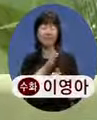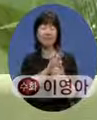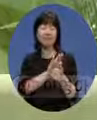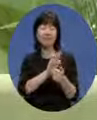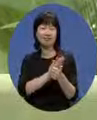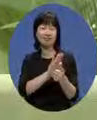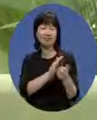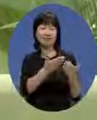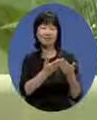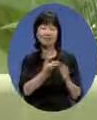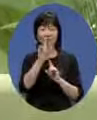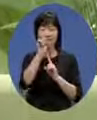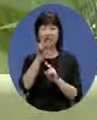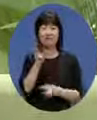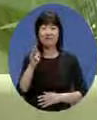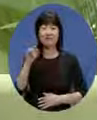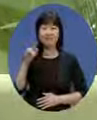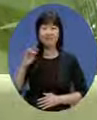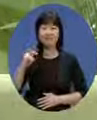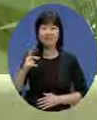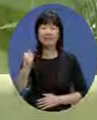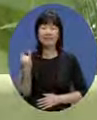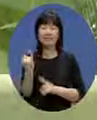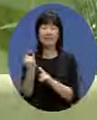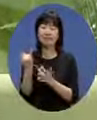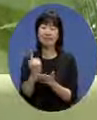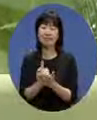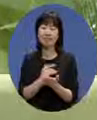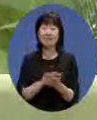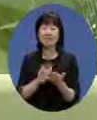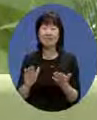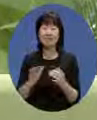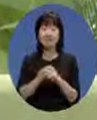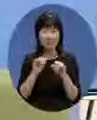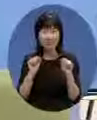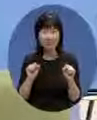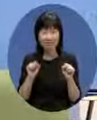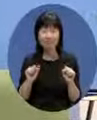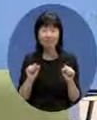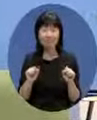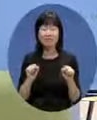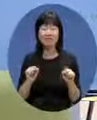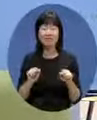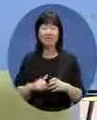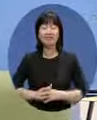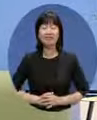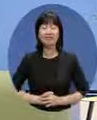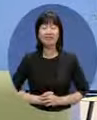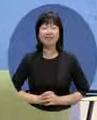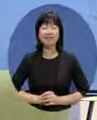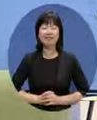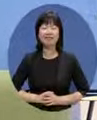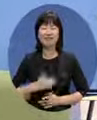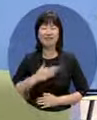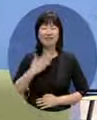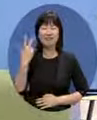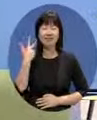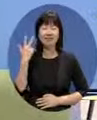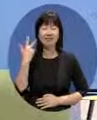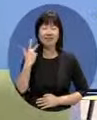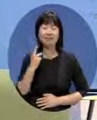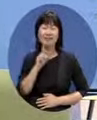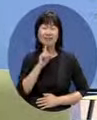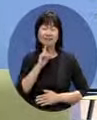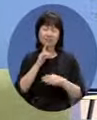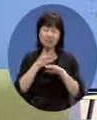되어 주시는 바로 이혜은 씨 나오셨어요 어서 오세요 안녕하세요 현서 엄마 이혜은 있니다 반갑습니다네 저희가 지난주에는